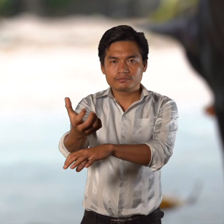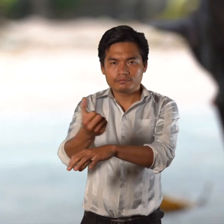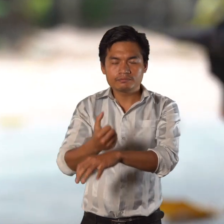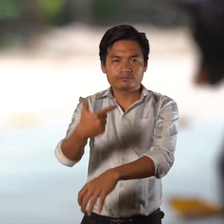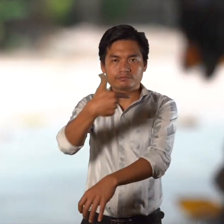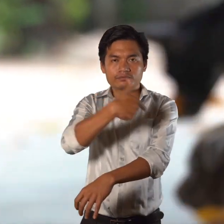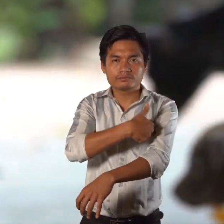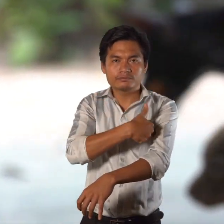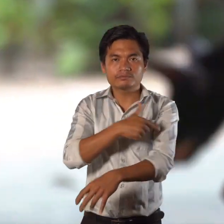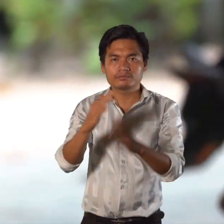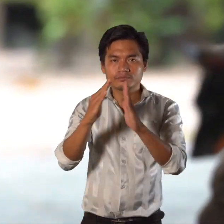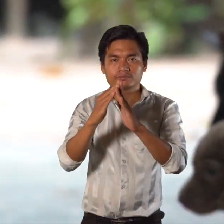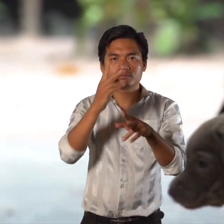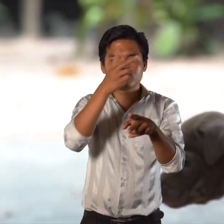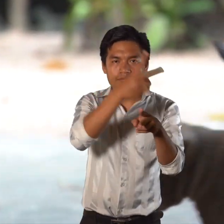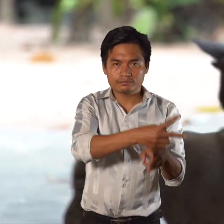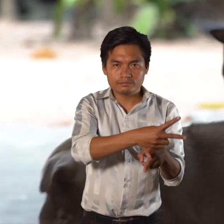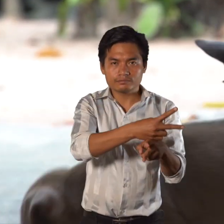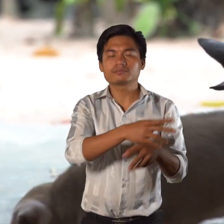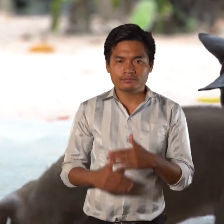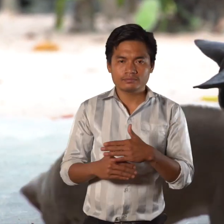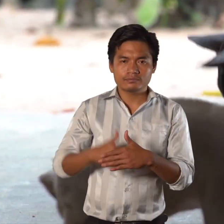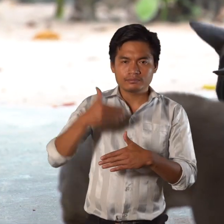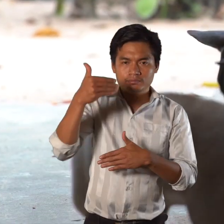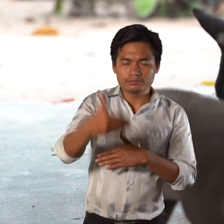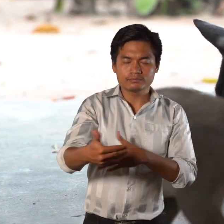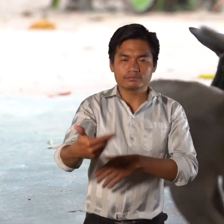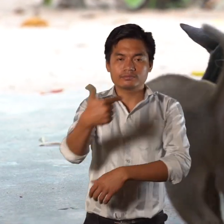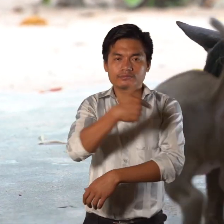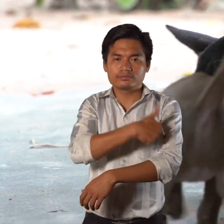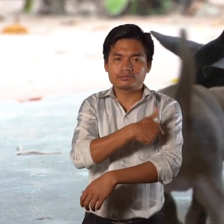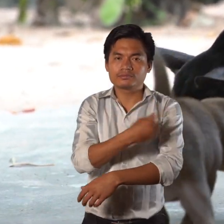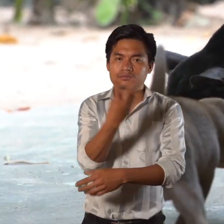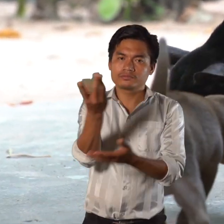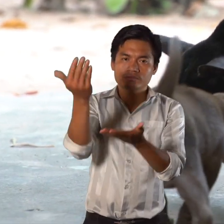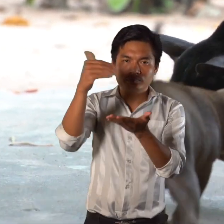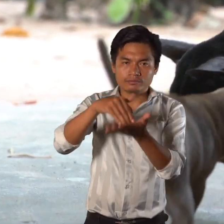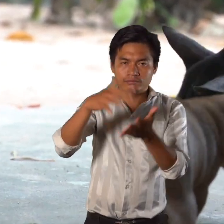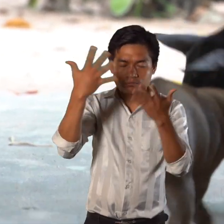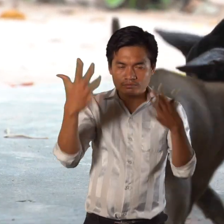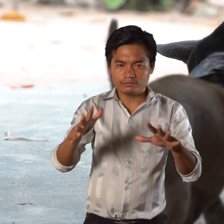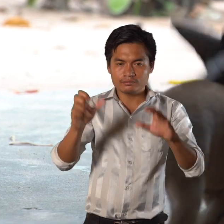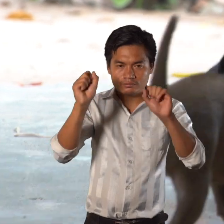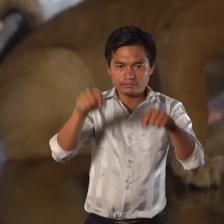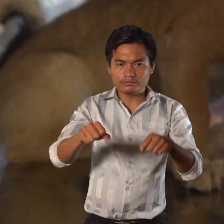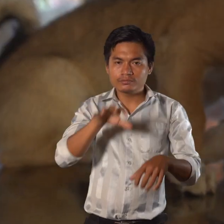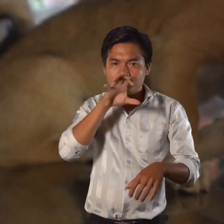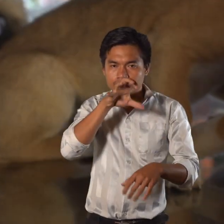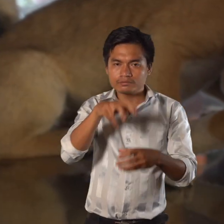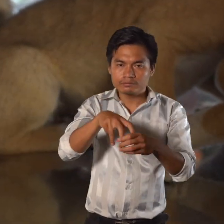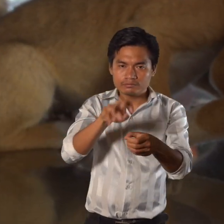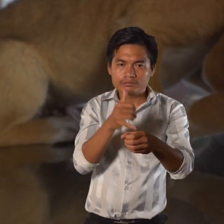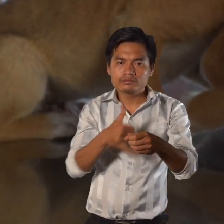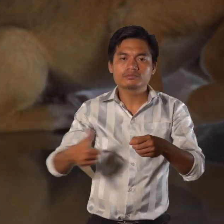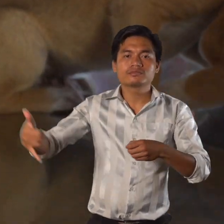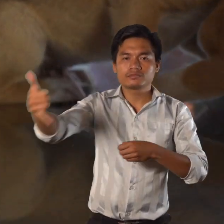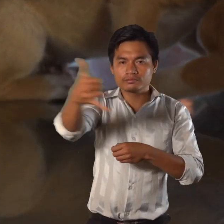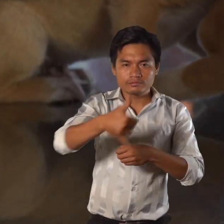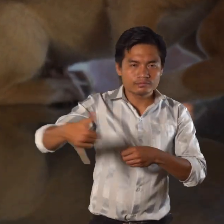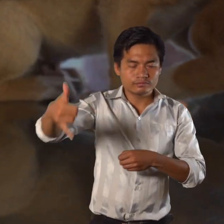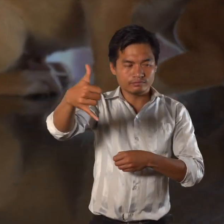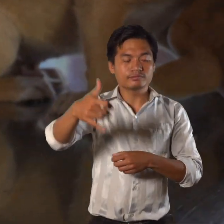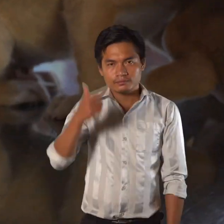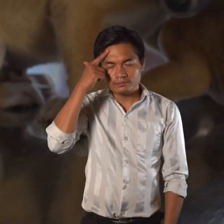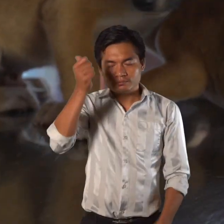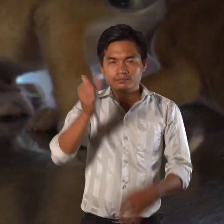ពេលយើងយកចេញមកយើងត្រូវចាក់វ៉ាក់សាំងវាហើយឲ្យវានៅតែក្នុងផ្ទះកុំឲ្យចេញទៅក្រៅបន្ទាប់ពីយើងចាក់វ៉ាក់សាំងបាន2ដ